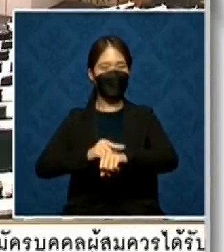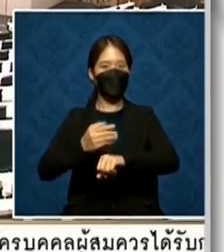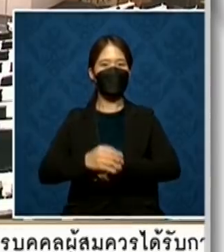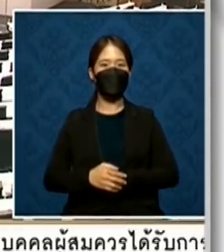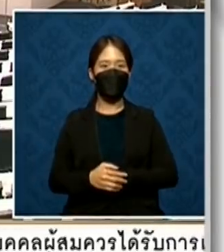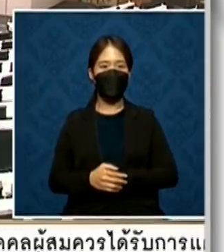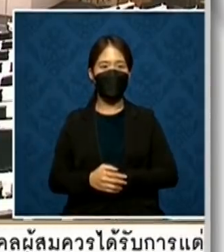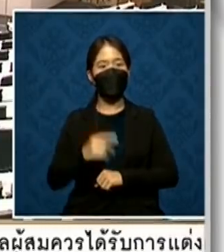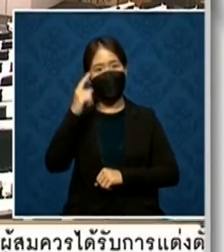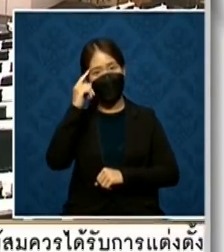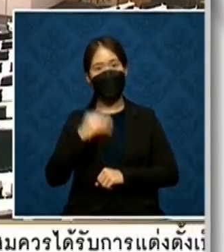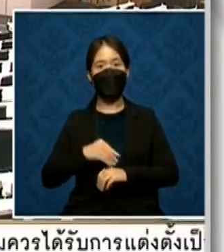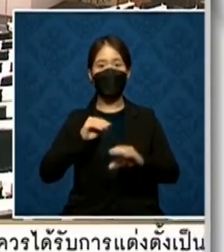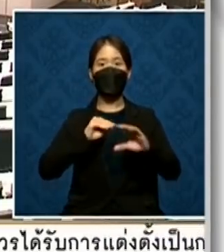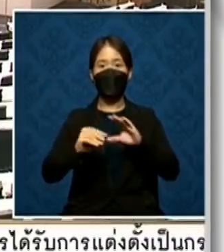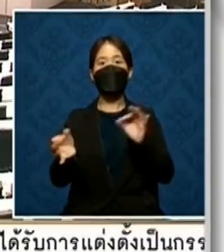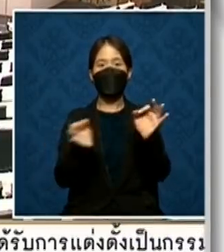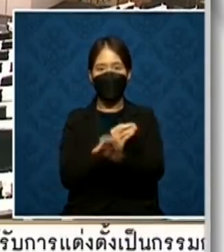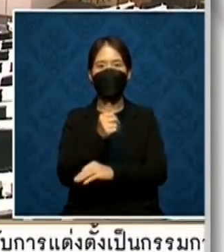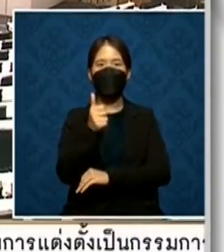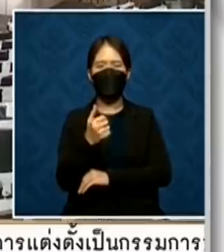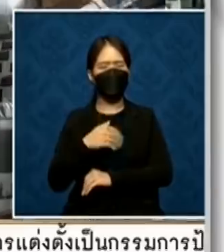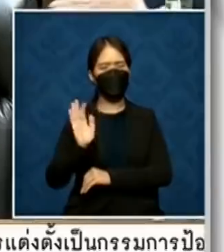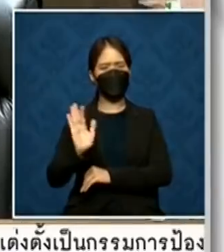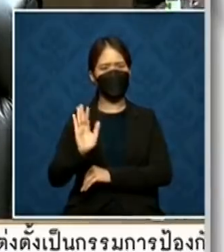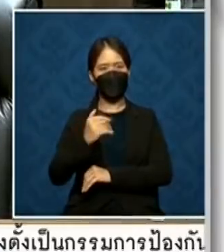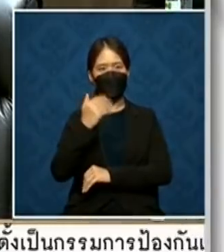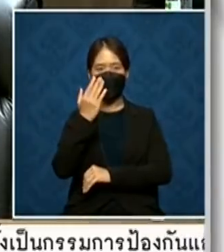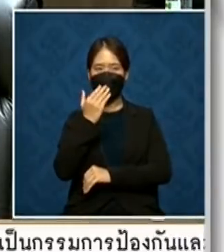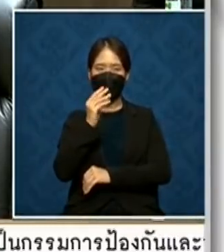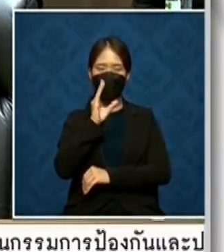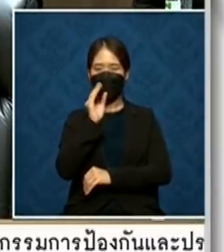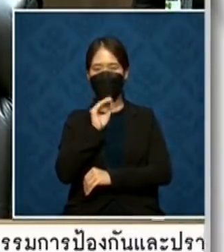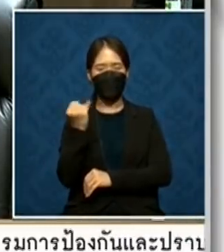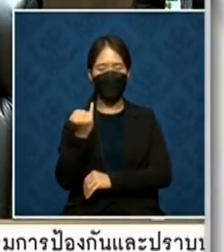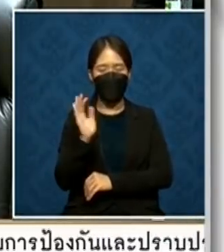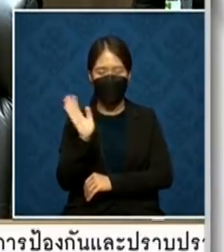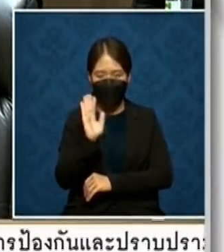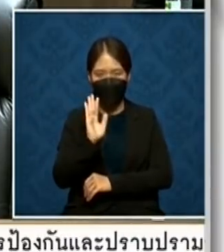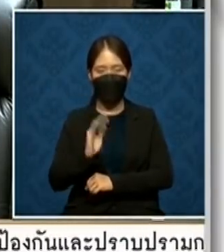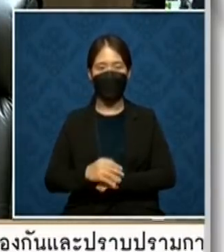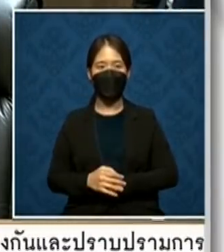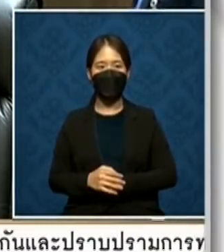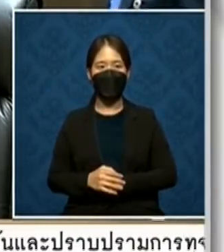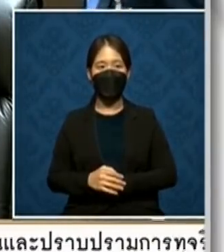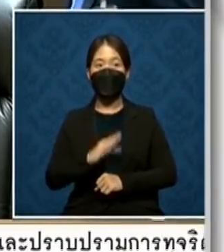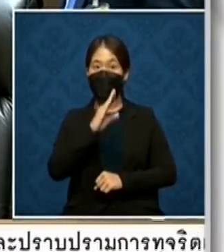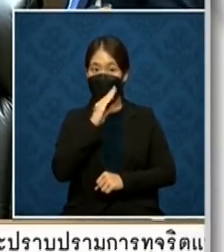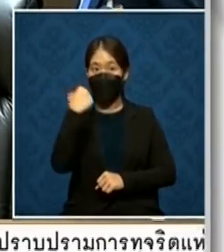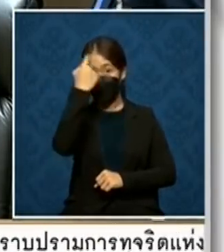นูญก็ผู้ใดที่ขาดประชุมแต่ว่าต้องเข้าใจว่าเขาเนี่ยการขาดประชุมหรือไม่เนี่ยมันอยู่ที่การลง